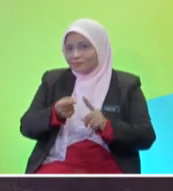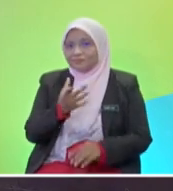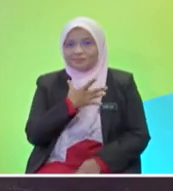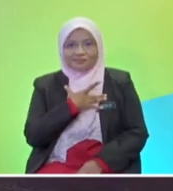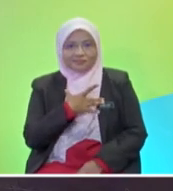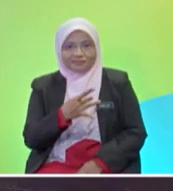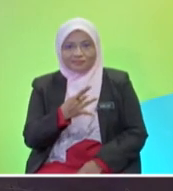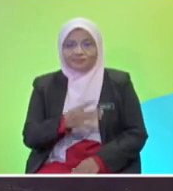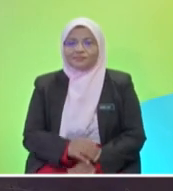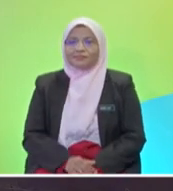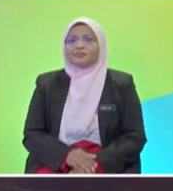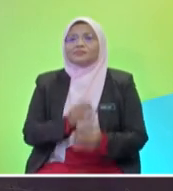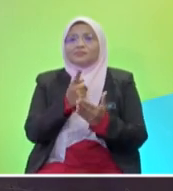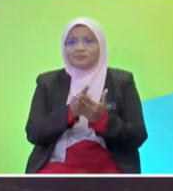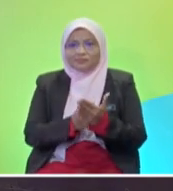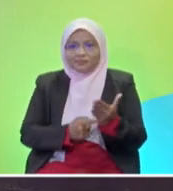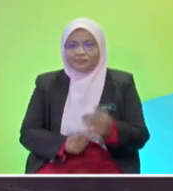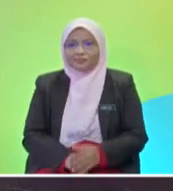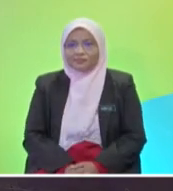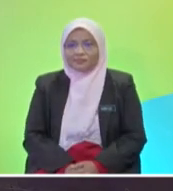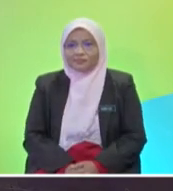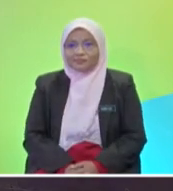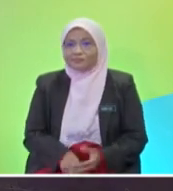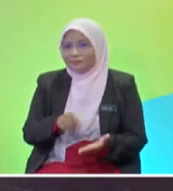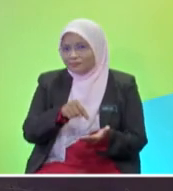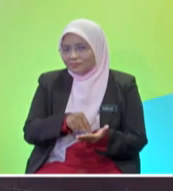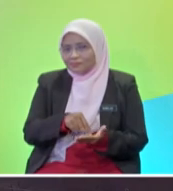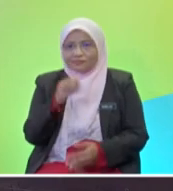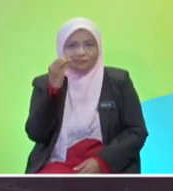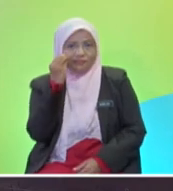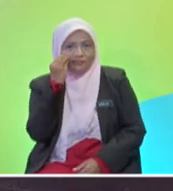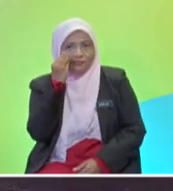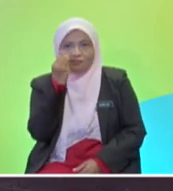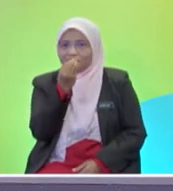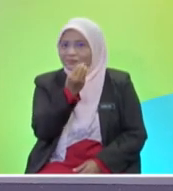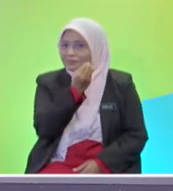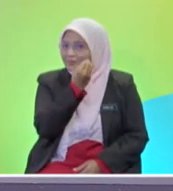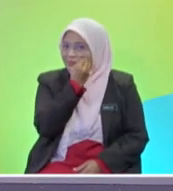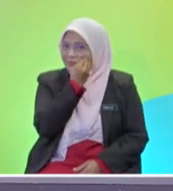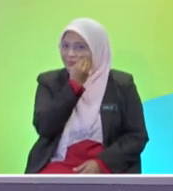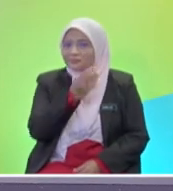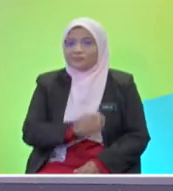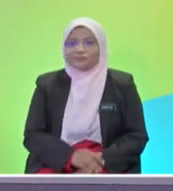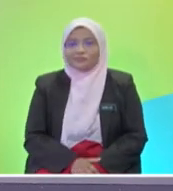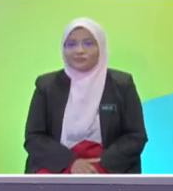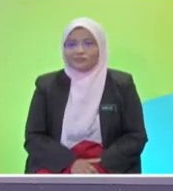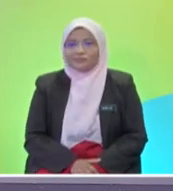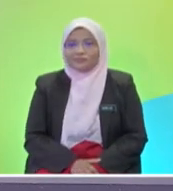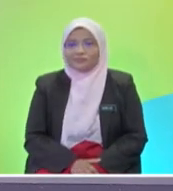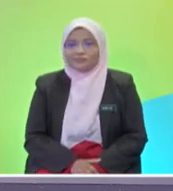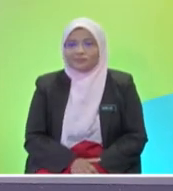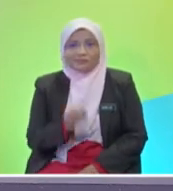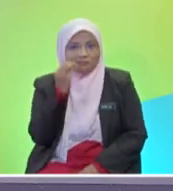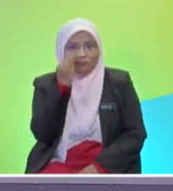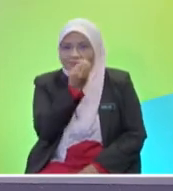suka. Apa itu? Ini ialah bunga. Bunga. Okey. Bunga ni tempat